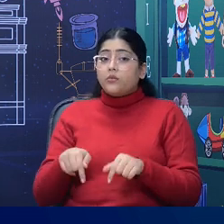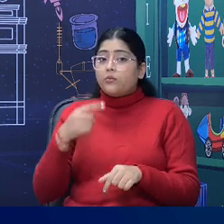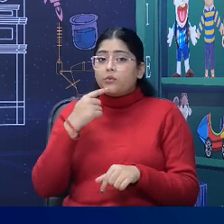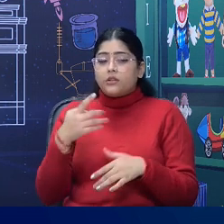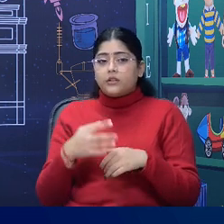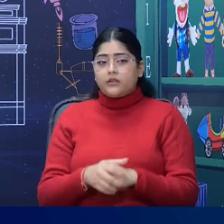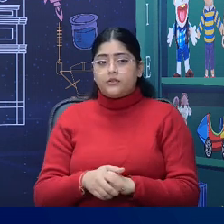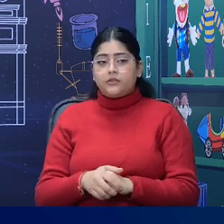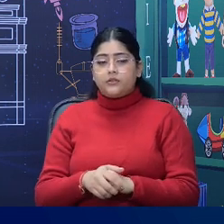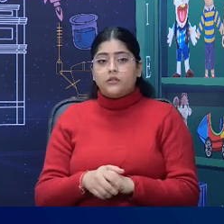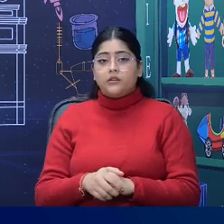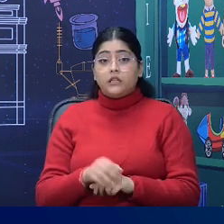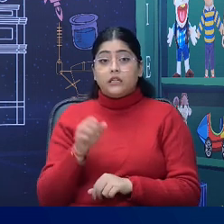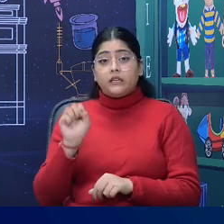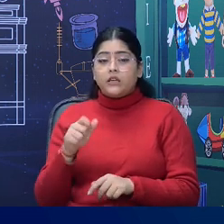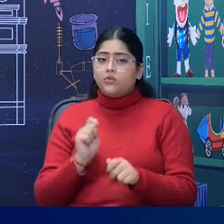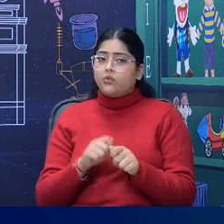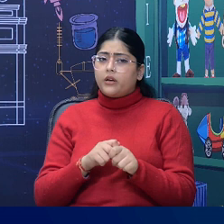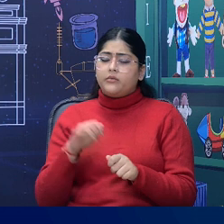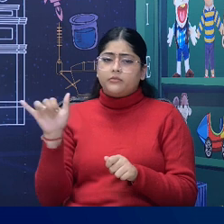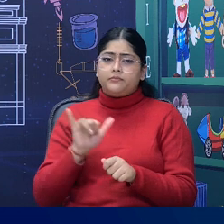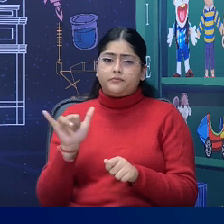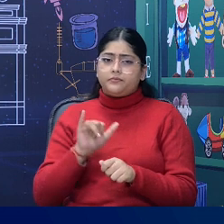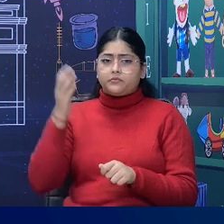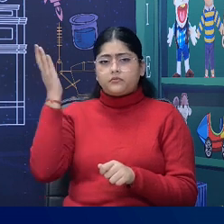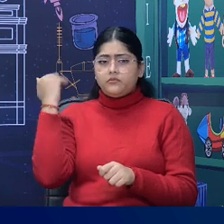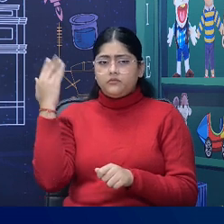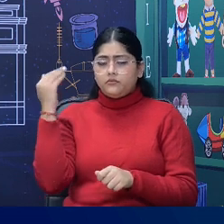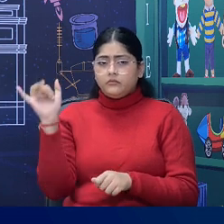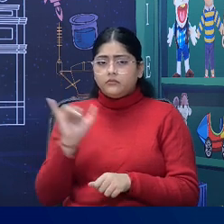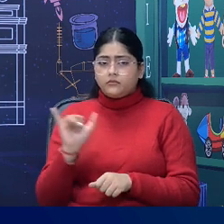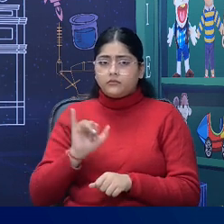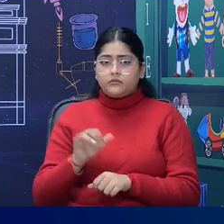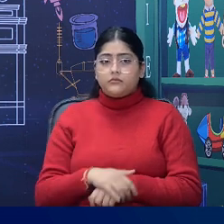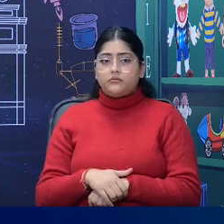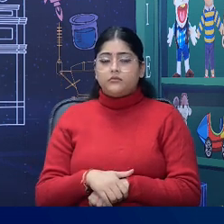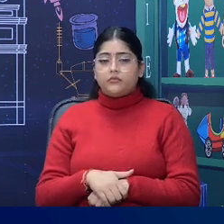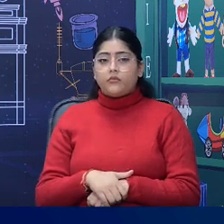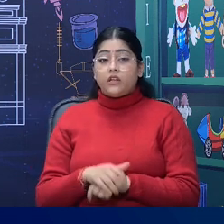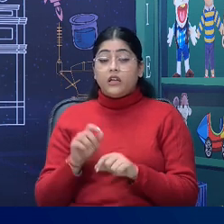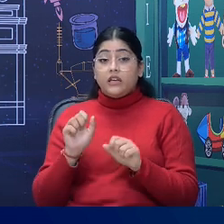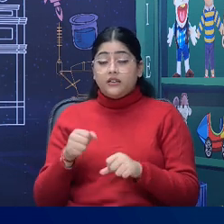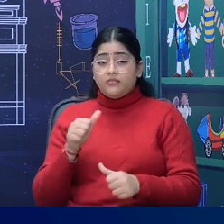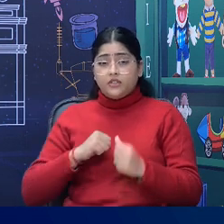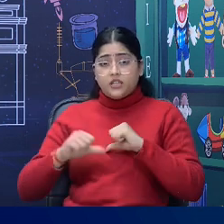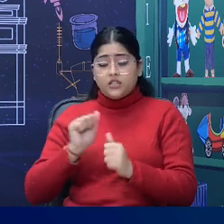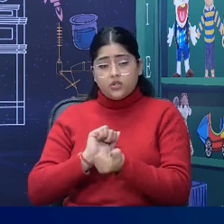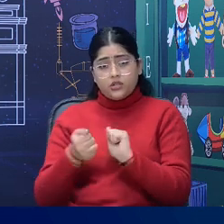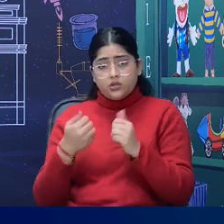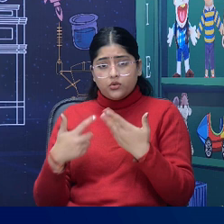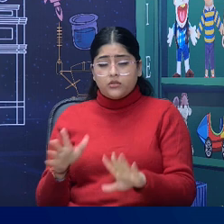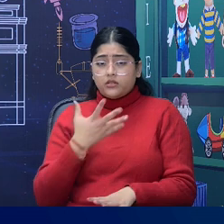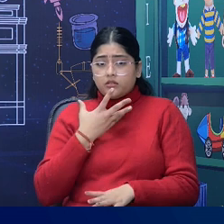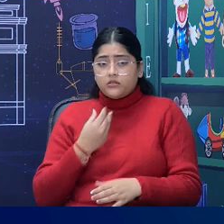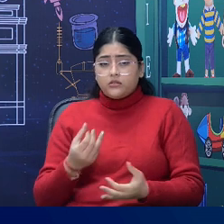जी कि धंधा वही करूंगा मतलब काम वही है मेरा जी मैंने भले ही भेस बदल लिया हो मैंने दाढ़ी बढ़ा